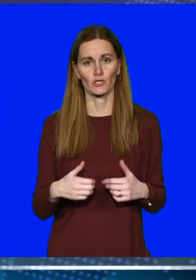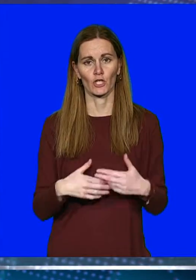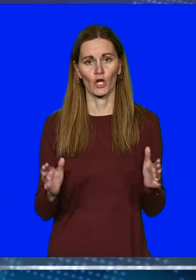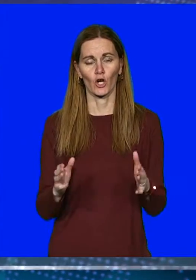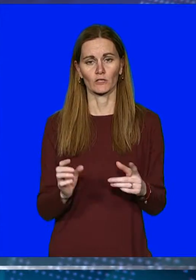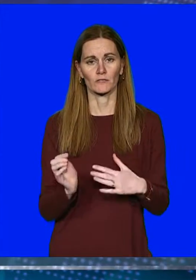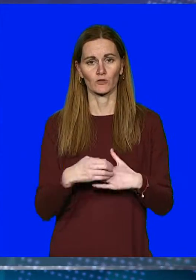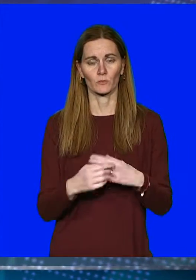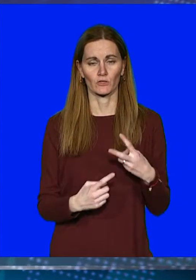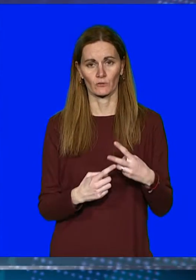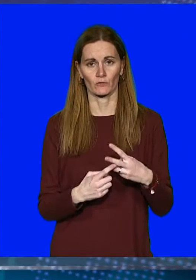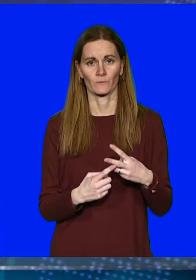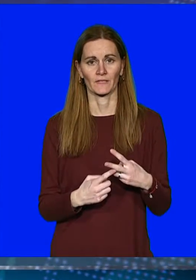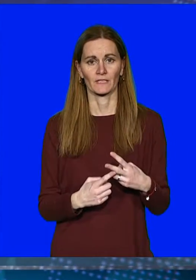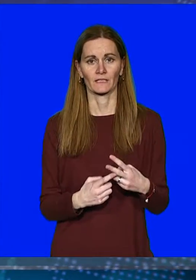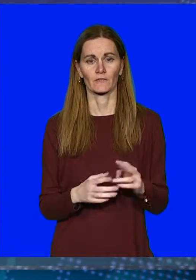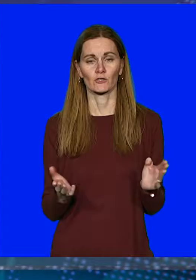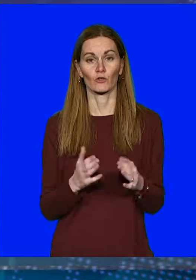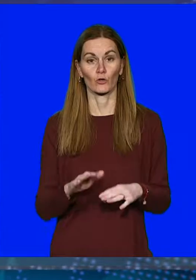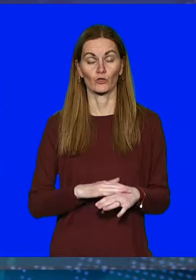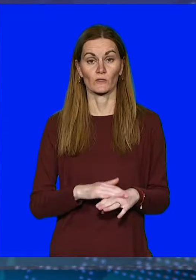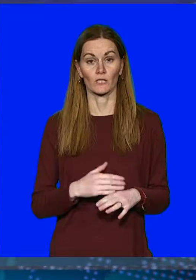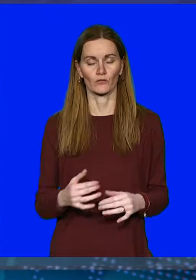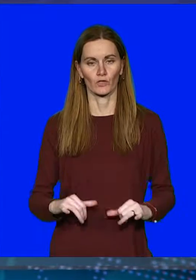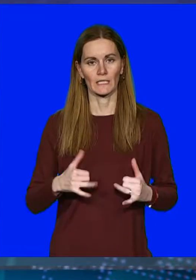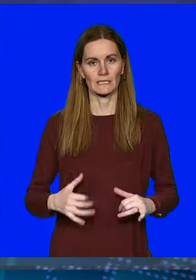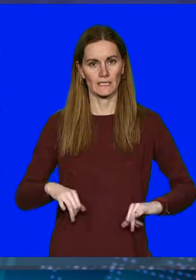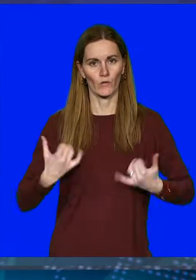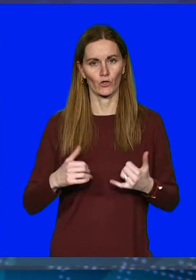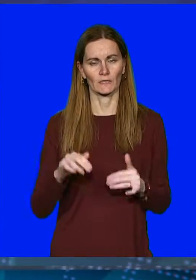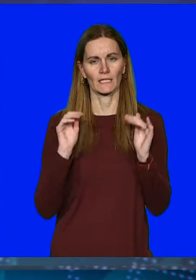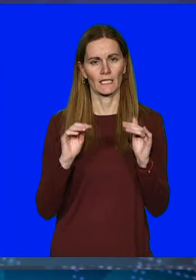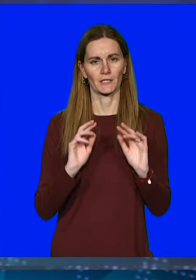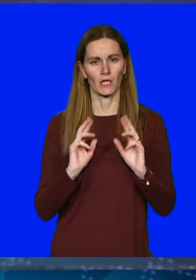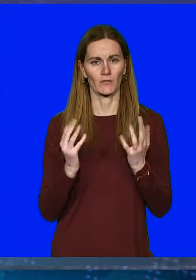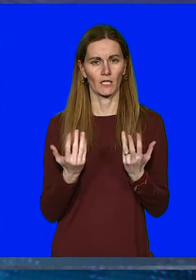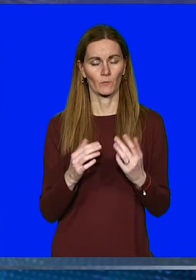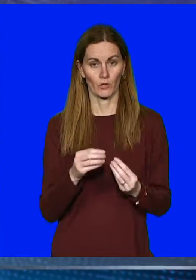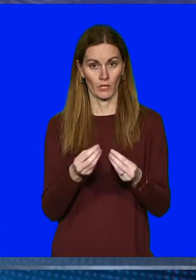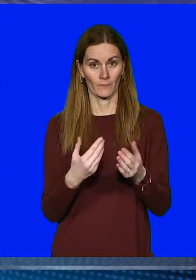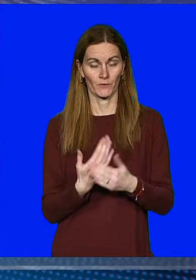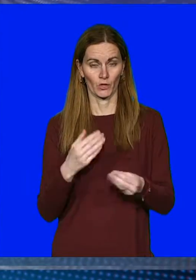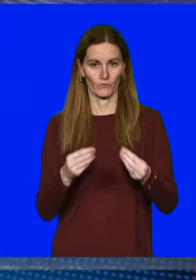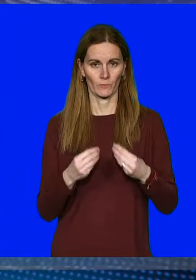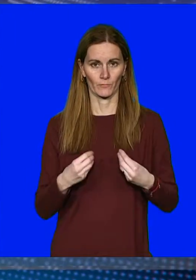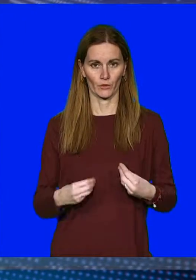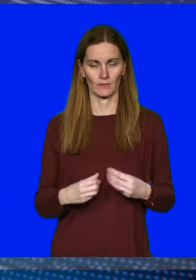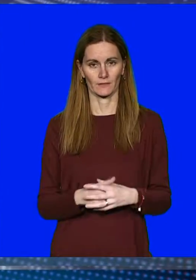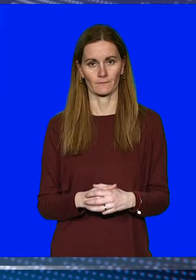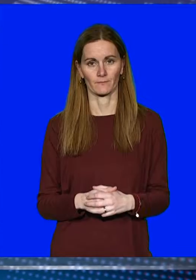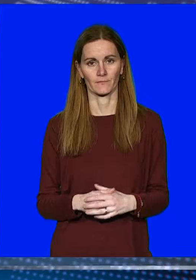Gradski pročelnici otkrili za Dubrovačku televiziju koliko su zadovoljni godinom na izmaku. Najavili i brojne nove projekte.